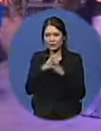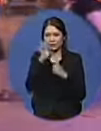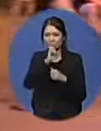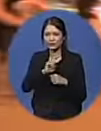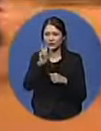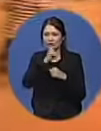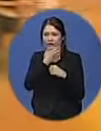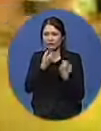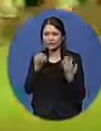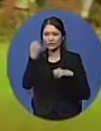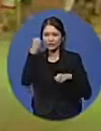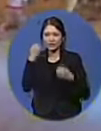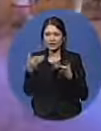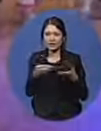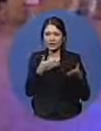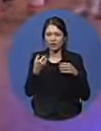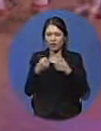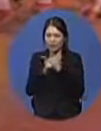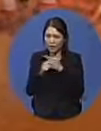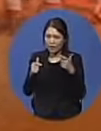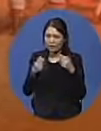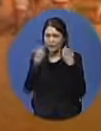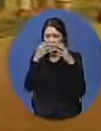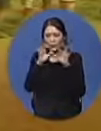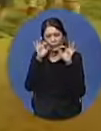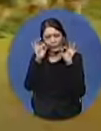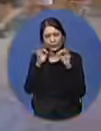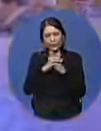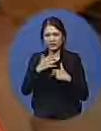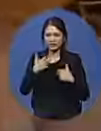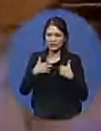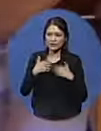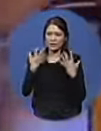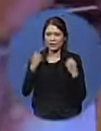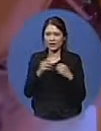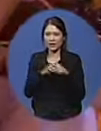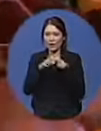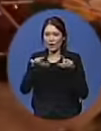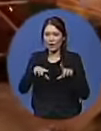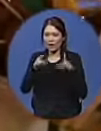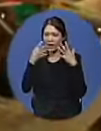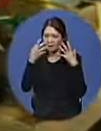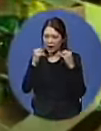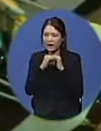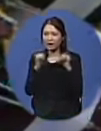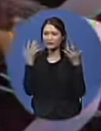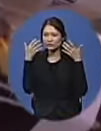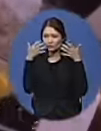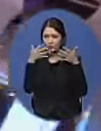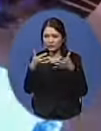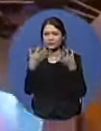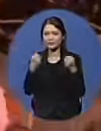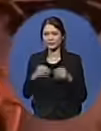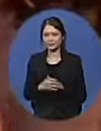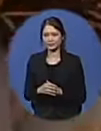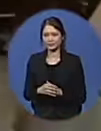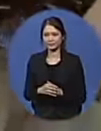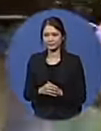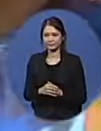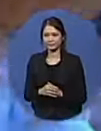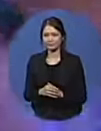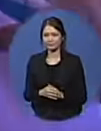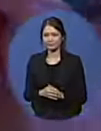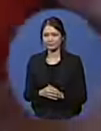불꽃쇼, 길거리 공연 등 새로운 볼거리와 즐길거리를 제공해 평일에도 많은 인파가 행사장을 찾았습니다.